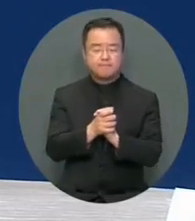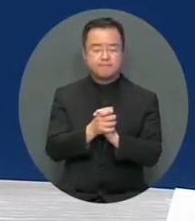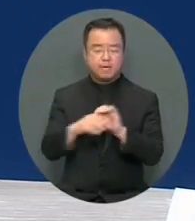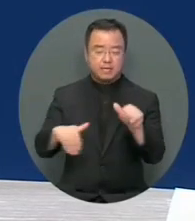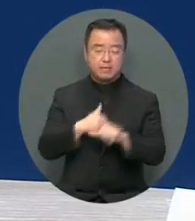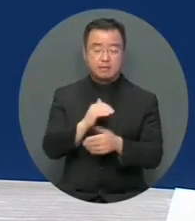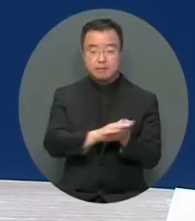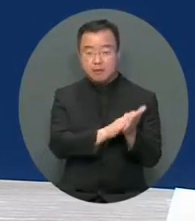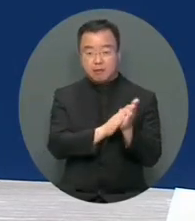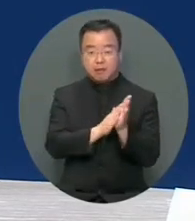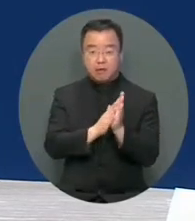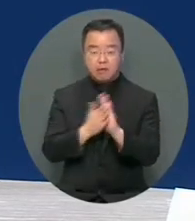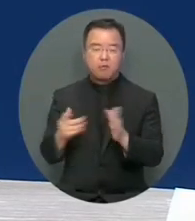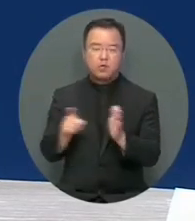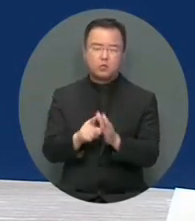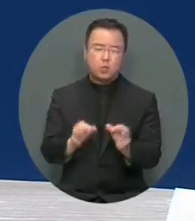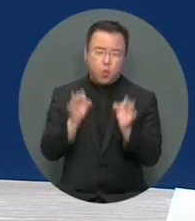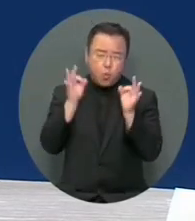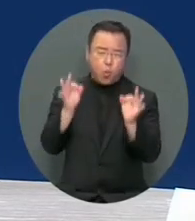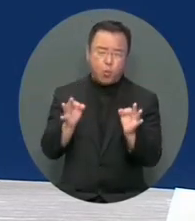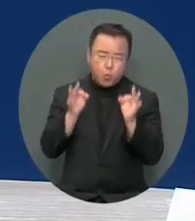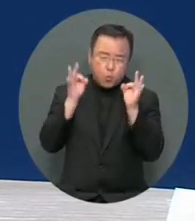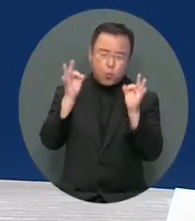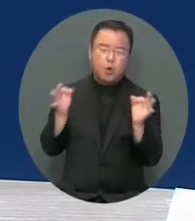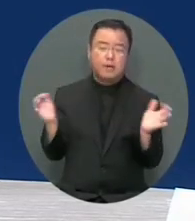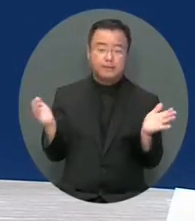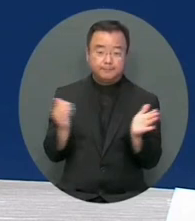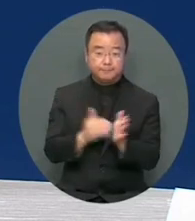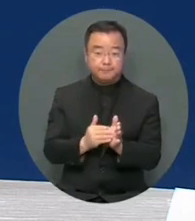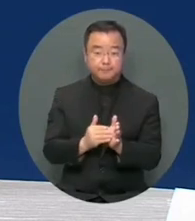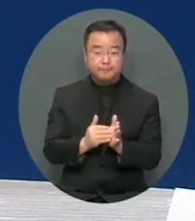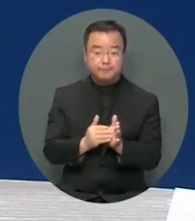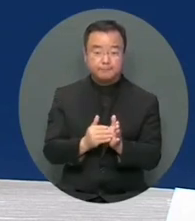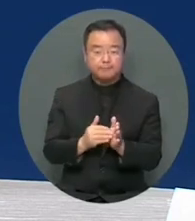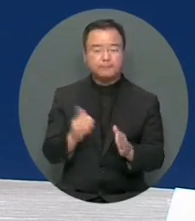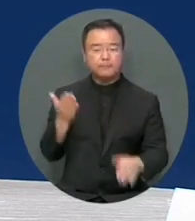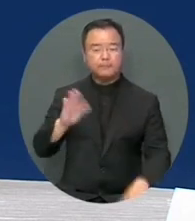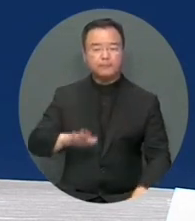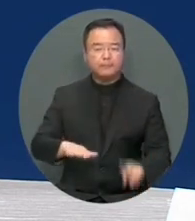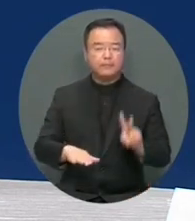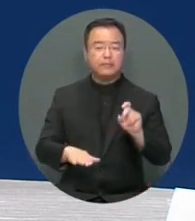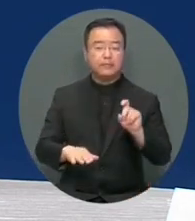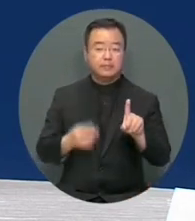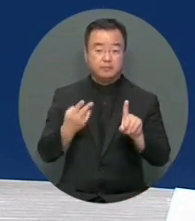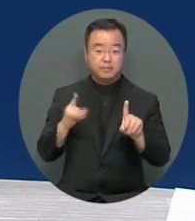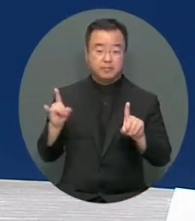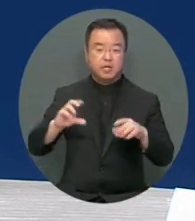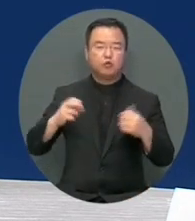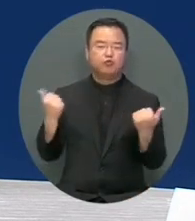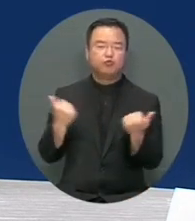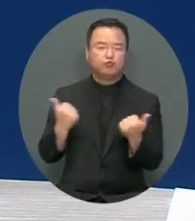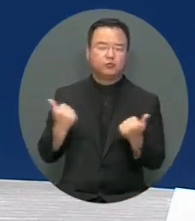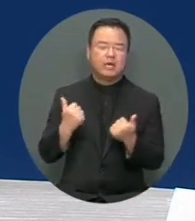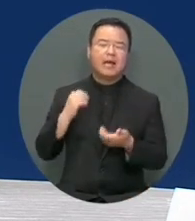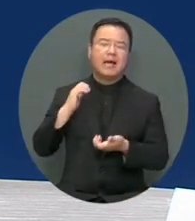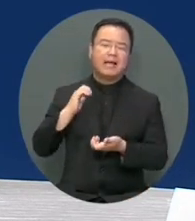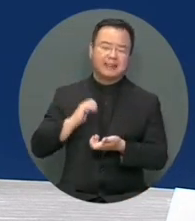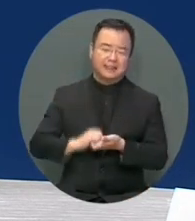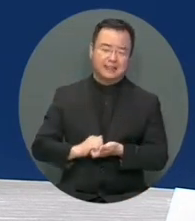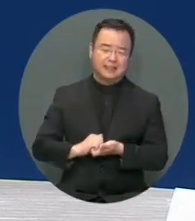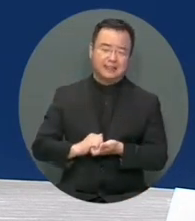나름 굉장히 노력을 많이 해왔습니다만은 21대 국회가 갖고 있는 스스로의 한계가